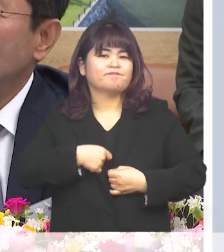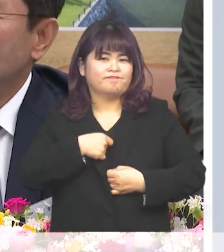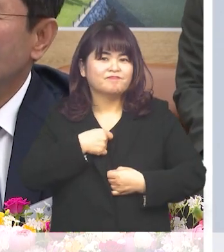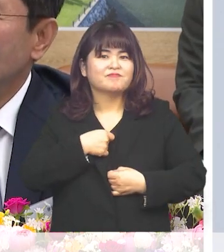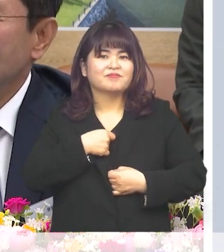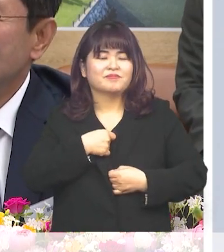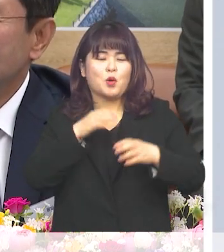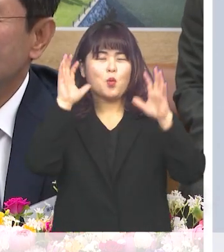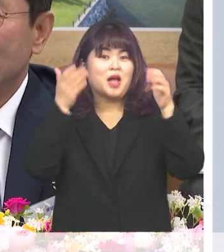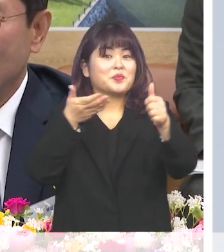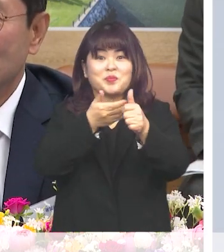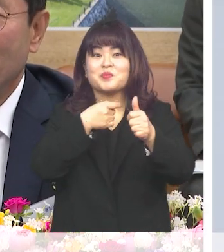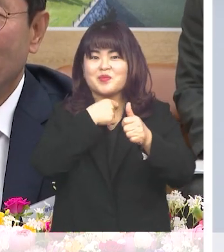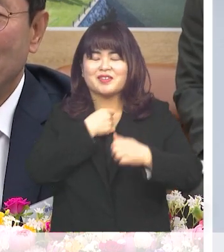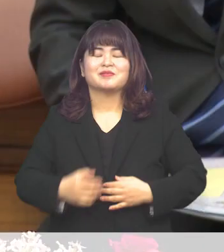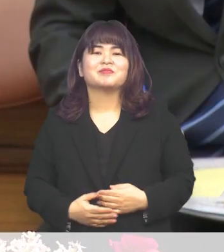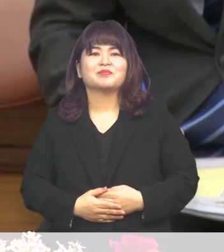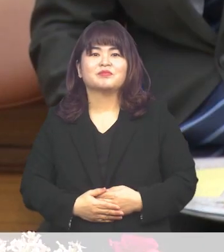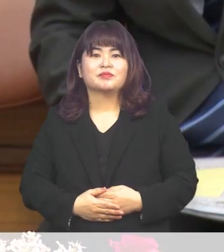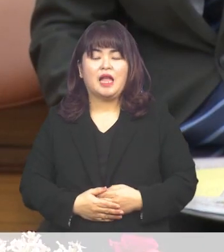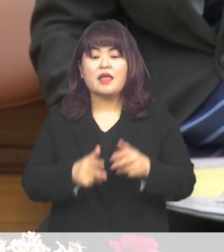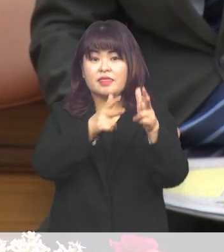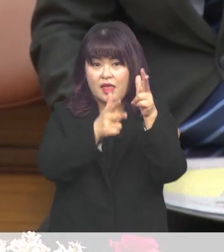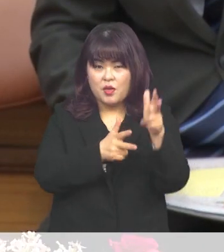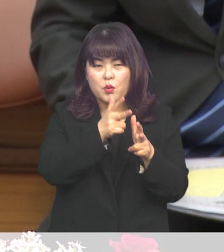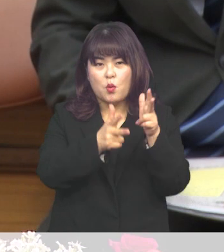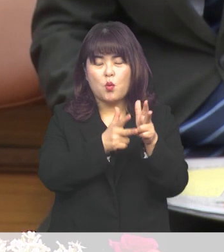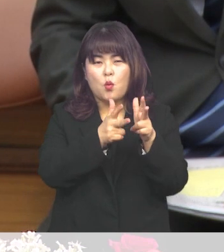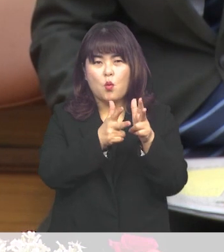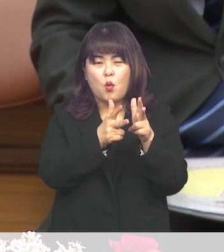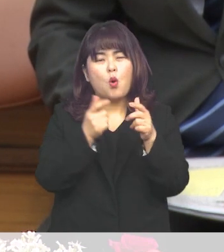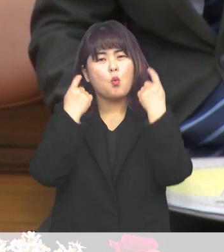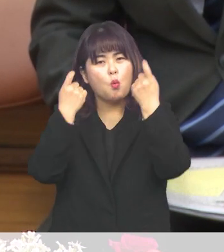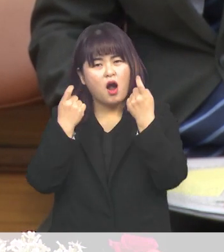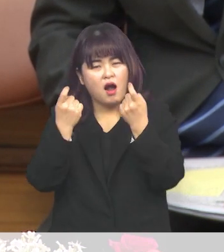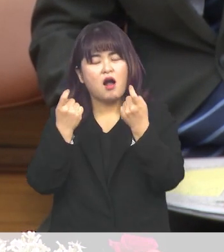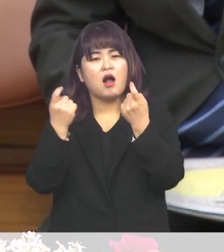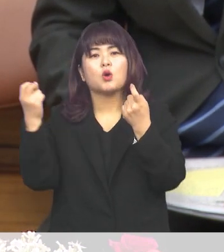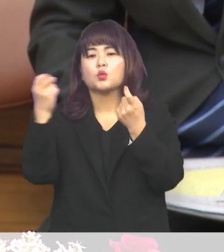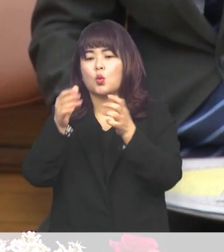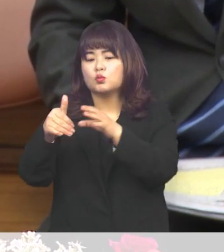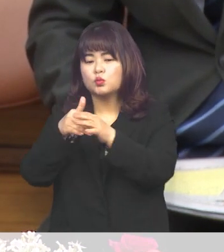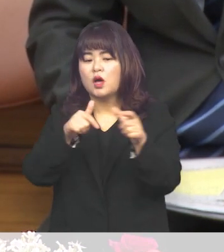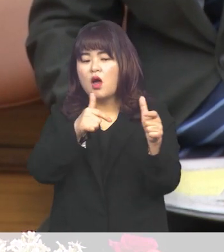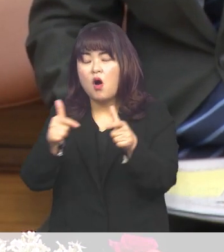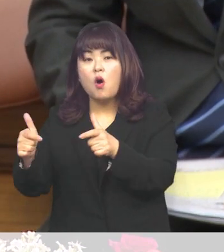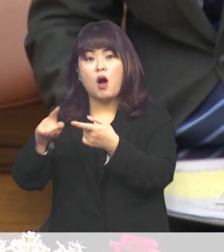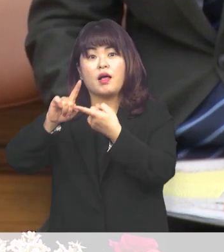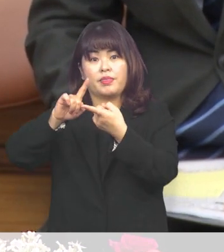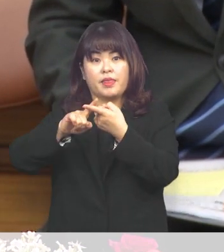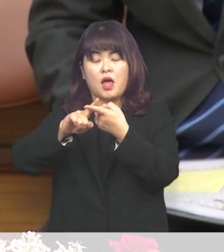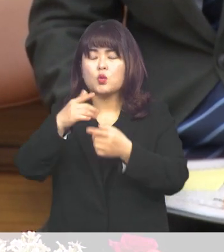환영을 합니다. 산업이나 또 관광이나 문화나 또